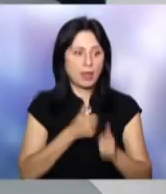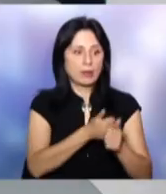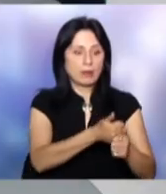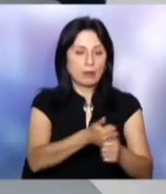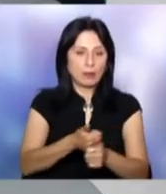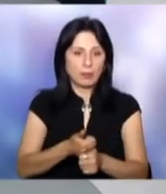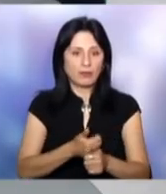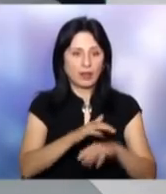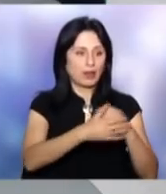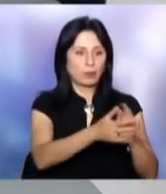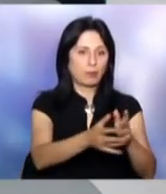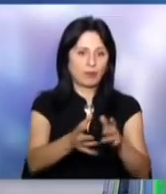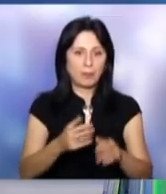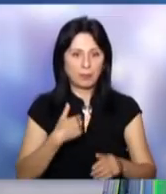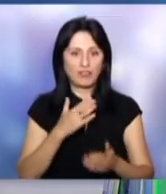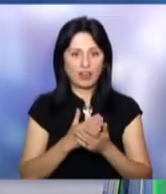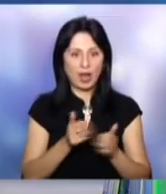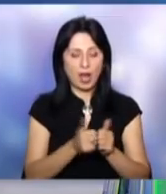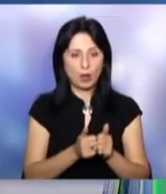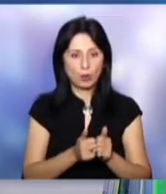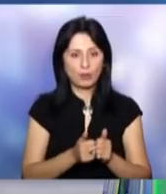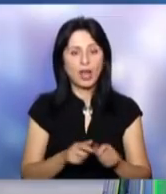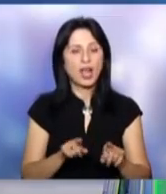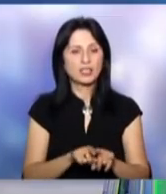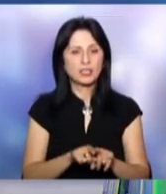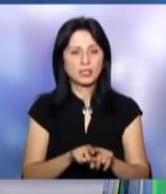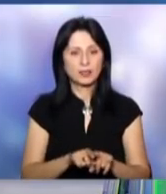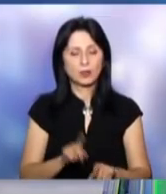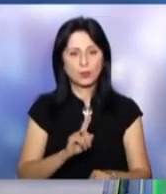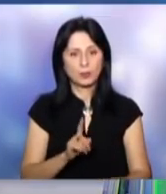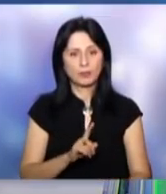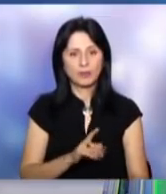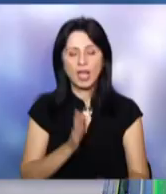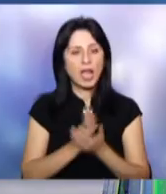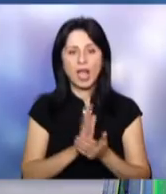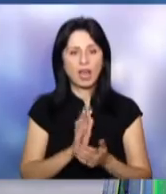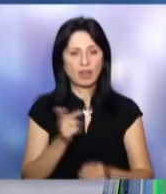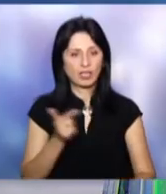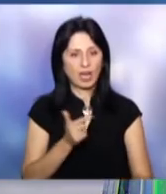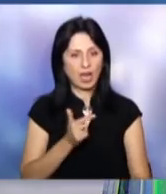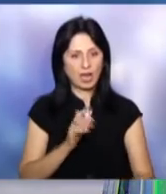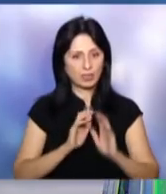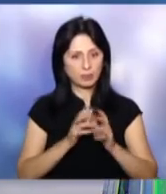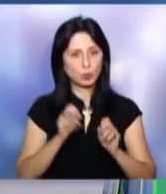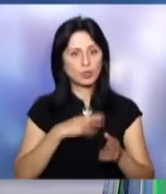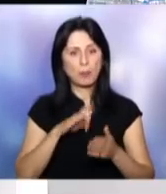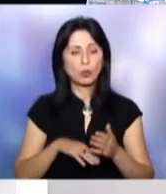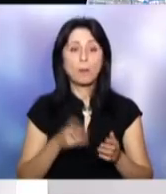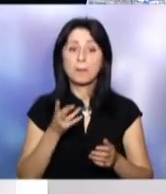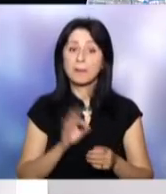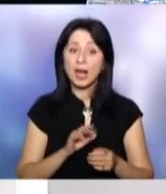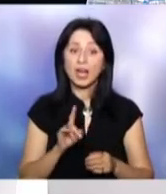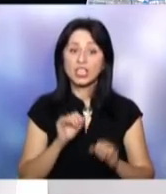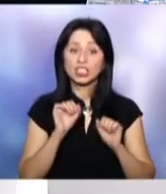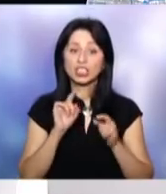უკან, რომ ხელები დამებანა თუ მე ვიყავი ახლომახლო. ასე რომ არ ვართ ჩვენ გარანტია სამყაროს უსაფრთხოების, მაგრამ